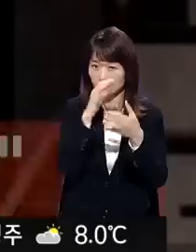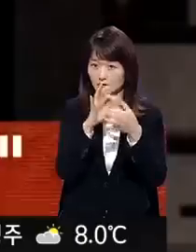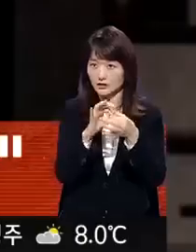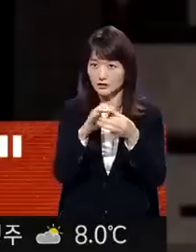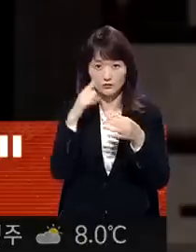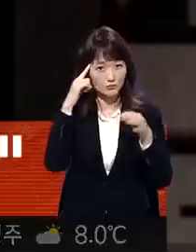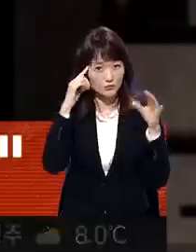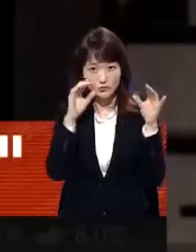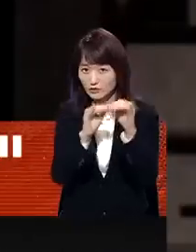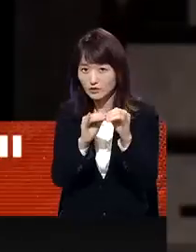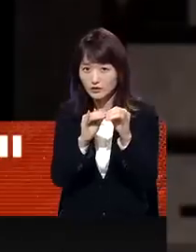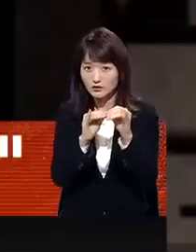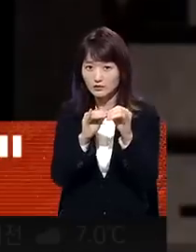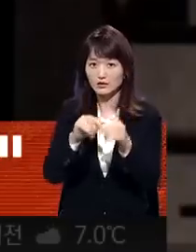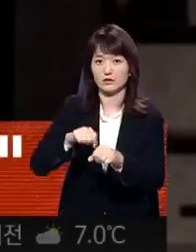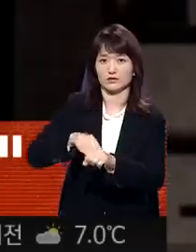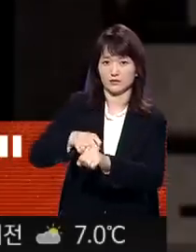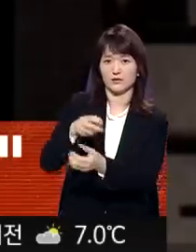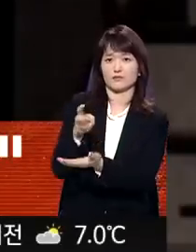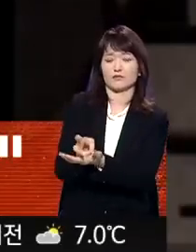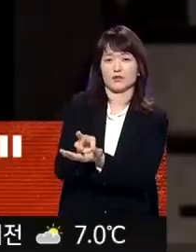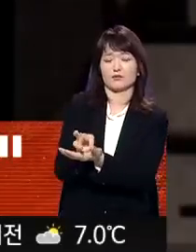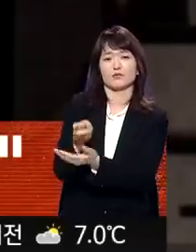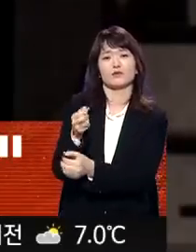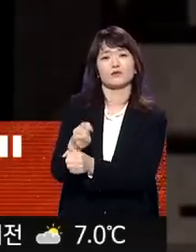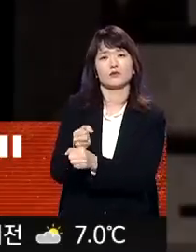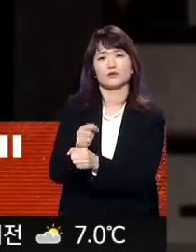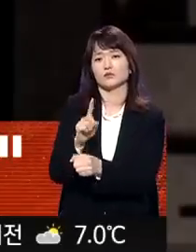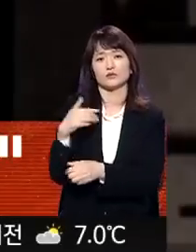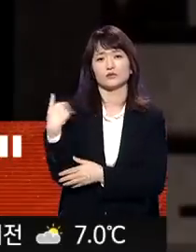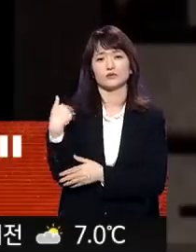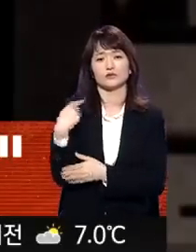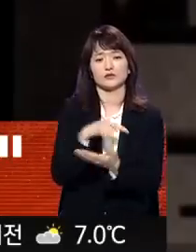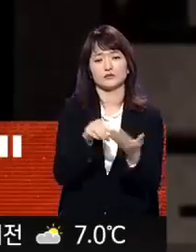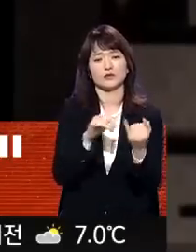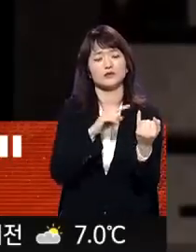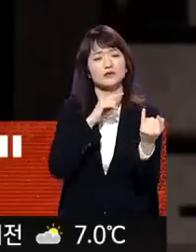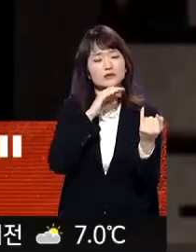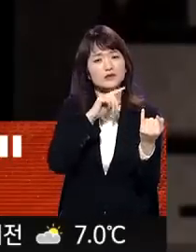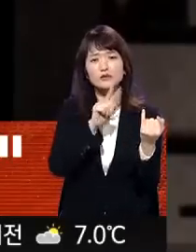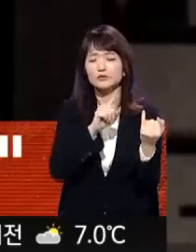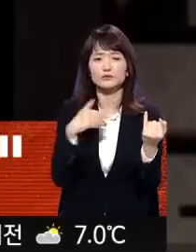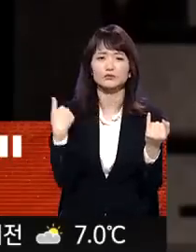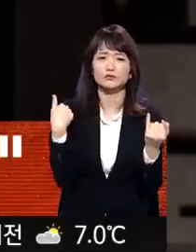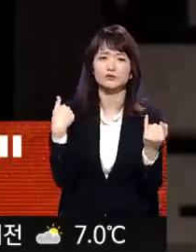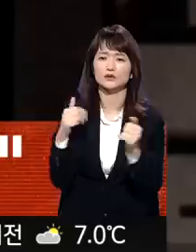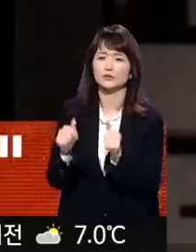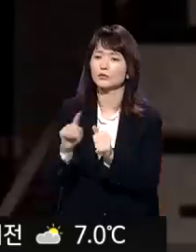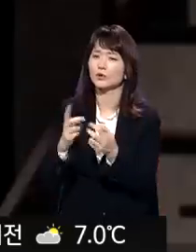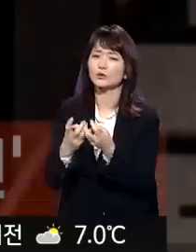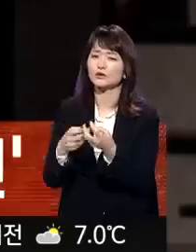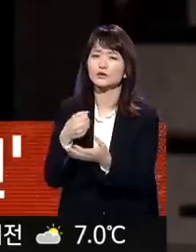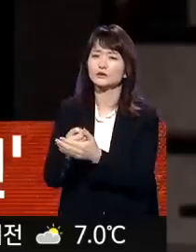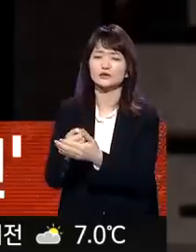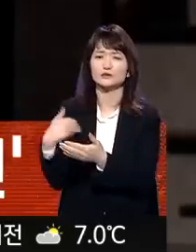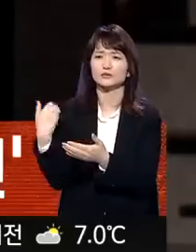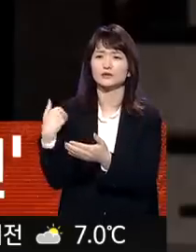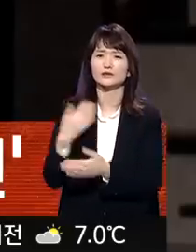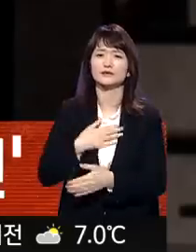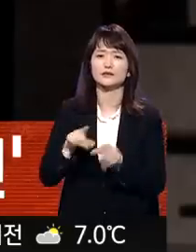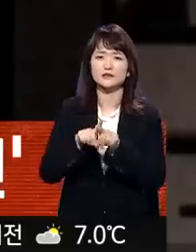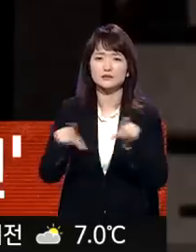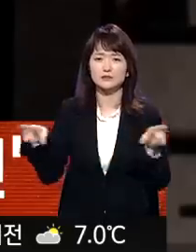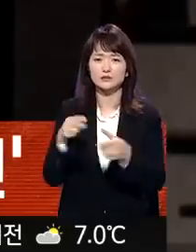동의를 했다 할지라도 처벌하는 규정을 만들었는데요. 모르겠습니다. 지금 피해자 나이가 얼마인지 그냥 법원 안에서 어떤 내용이 있었는지 모르지만 그냥 제가 갖고 있는